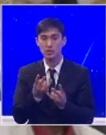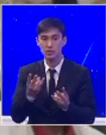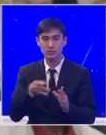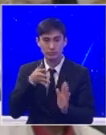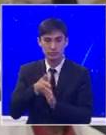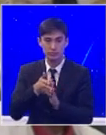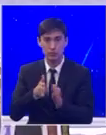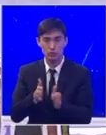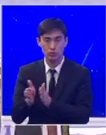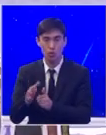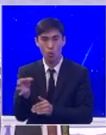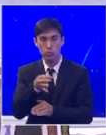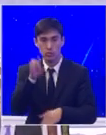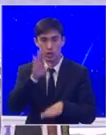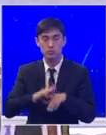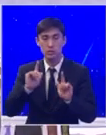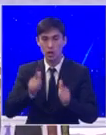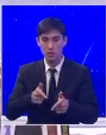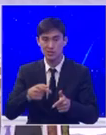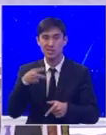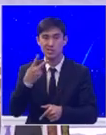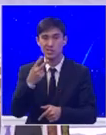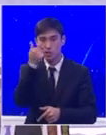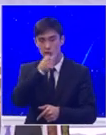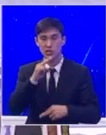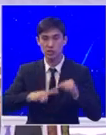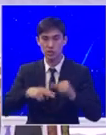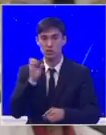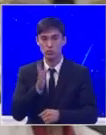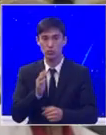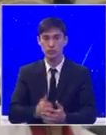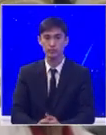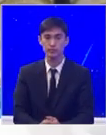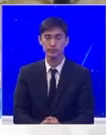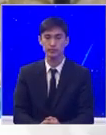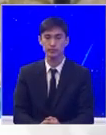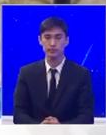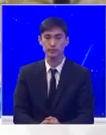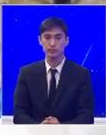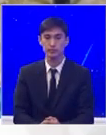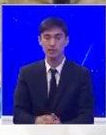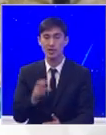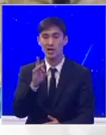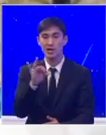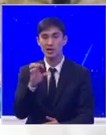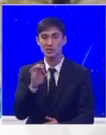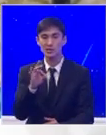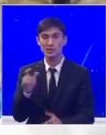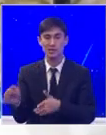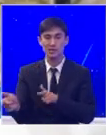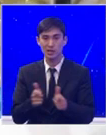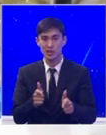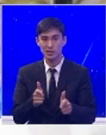өткізіп қойыпты, облыс әкімі құптады. Енді 2 жылда жасалатын болды. Несін өткізіп, экспертін шығарып қойдық, дайын тұр. Дайын